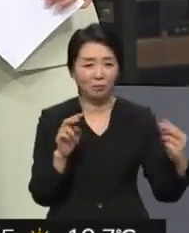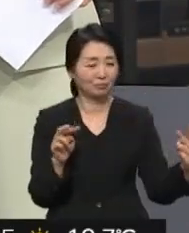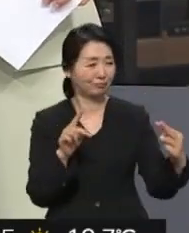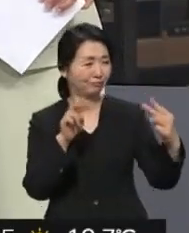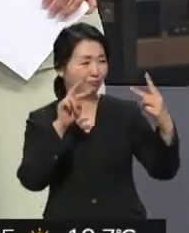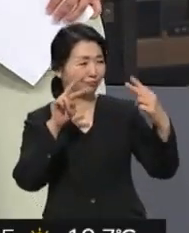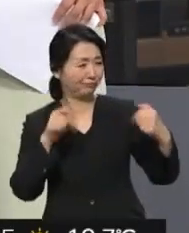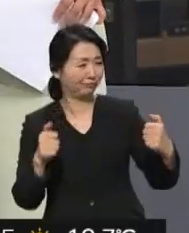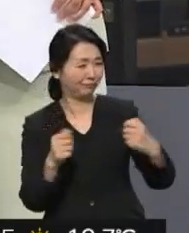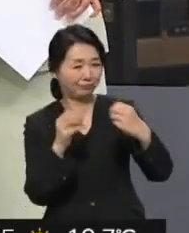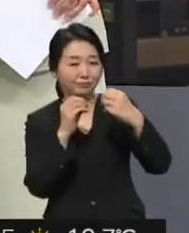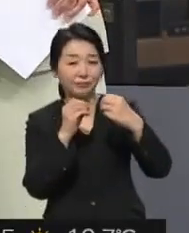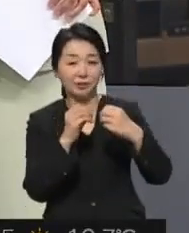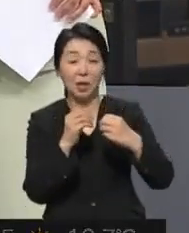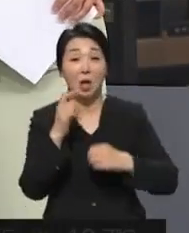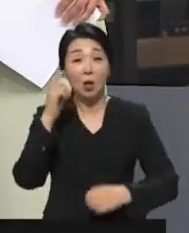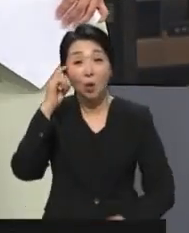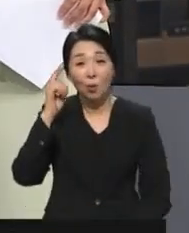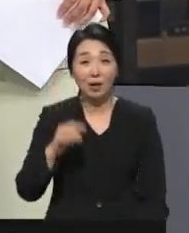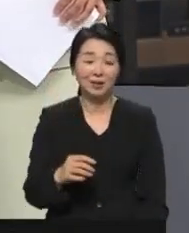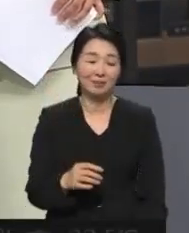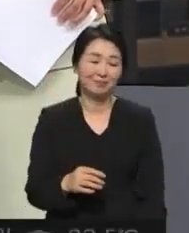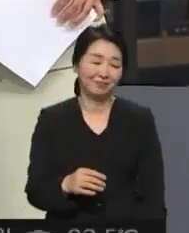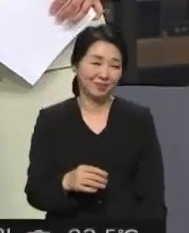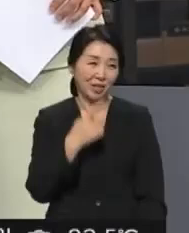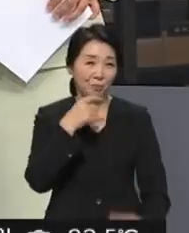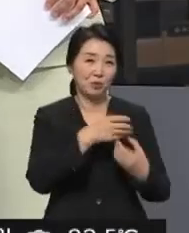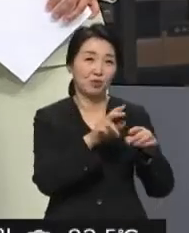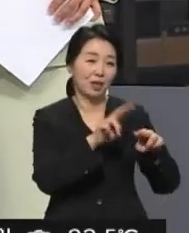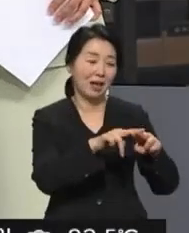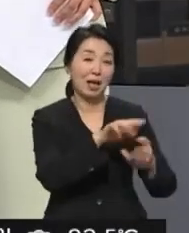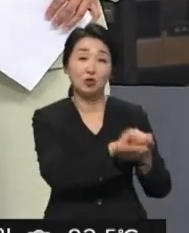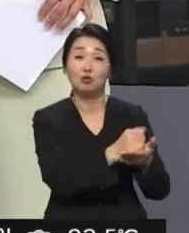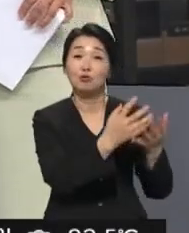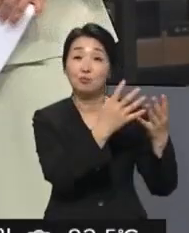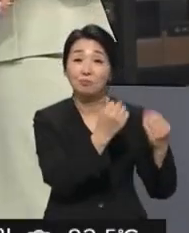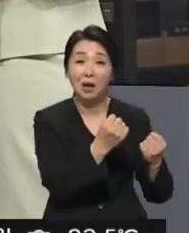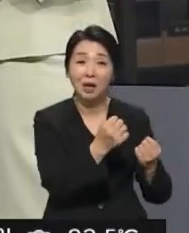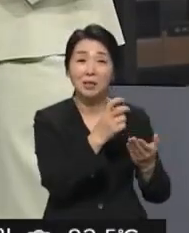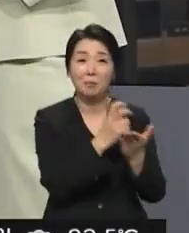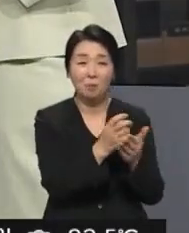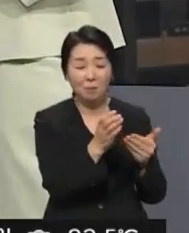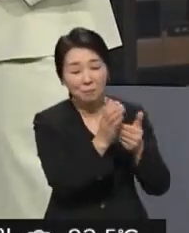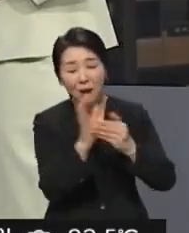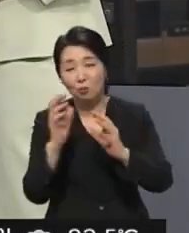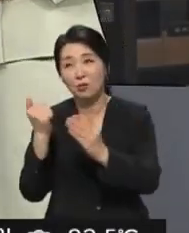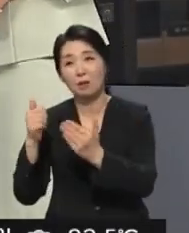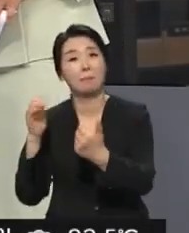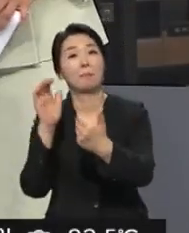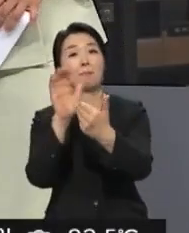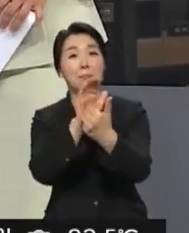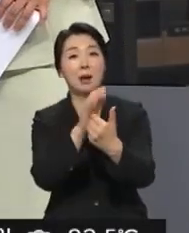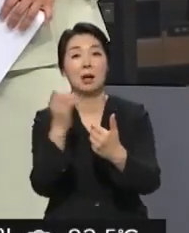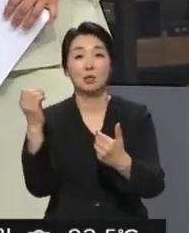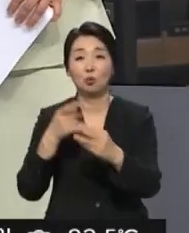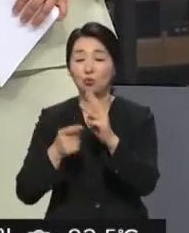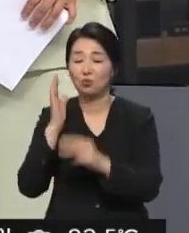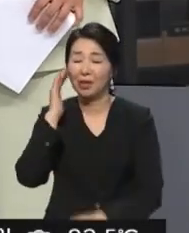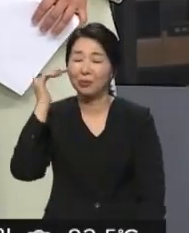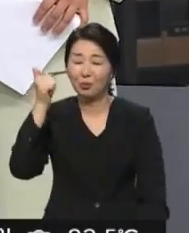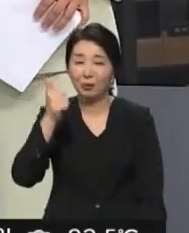수밖에 없어 보이죠. 다수 의석을 차지한 민주당이 법안을 밀어붙이면 국민의힘이 반발을 하고 또 윤석열